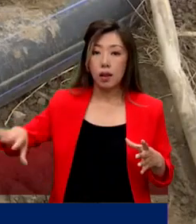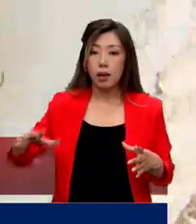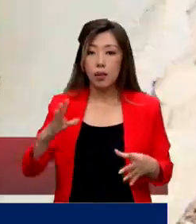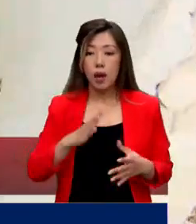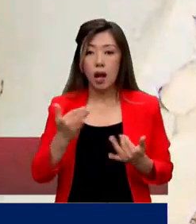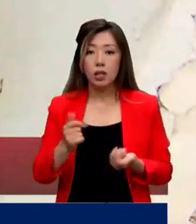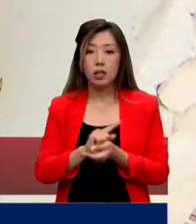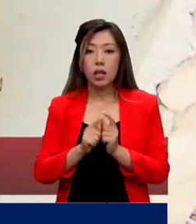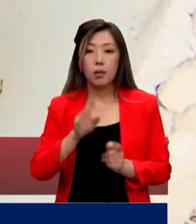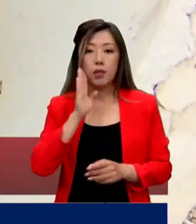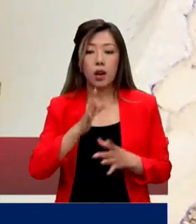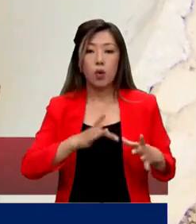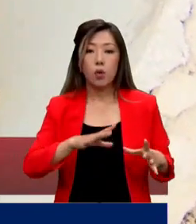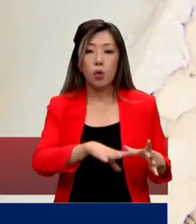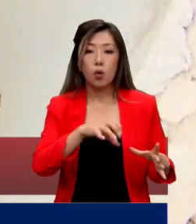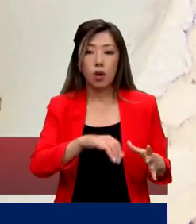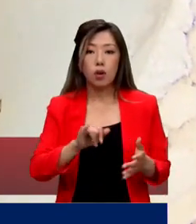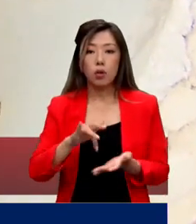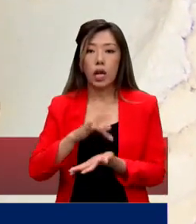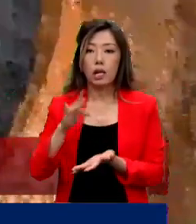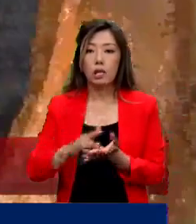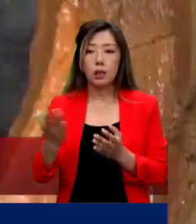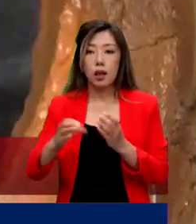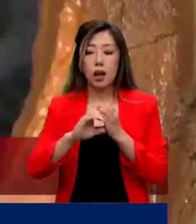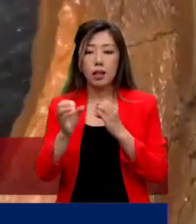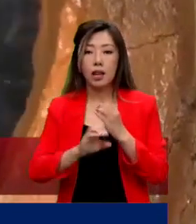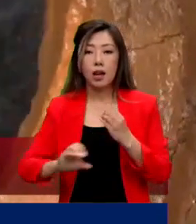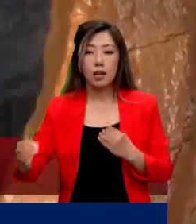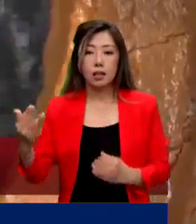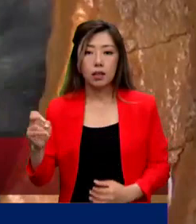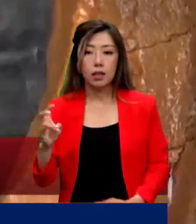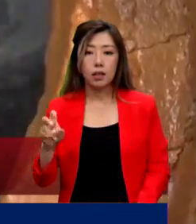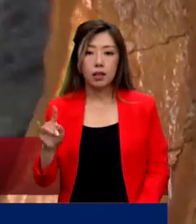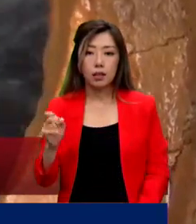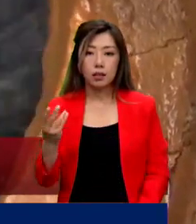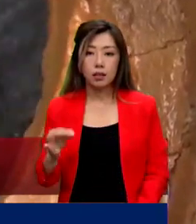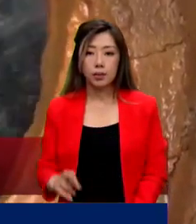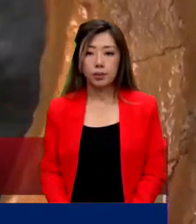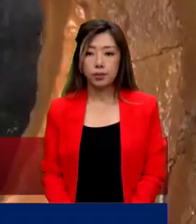она бежит прямиком в городскую канализацию, сетуют экоактивисты.